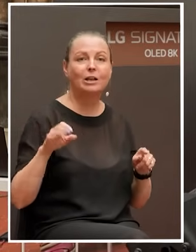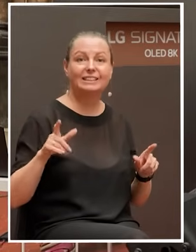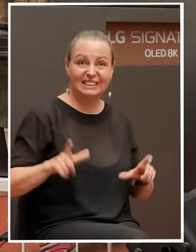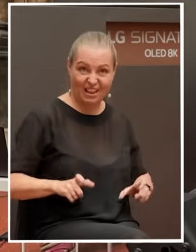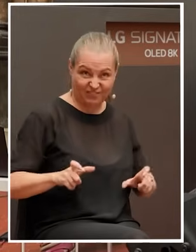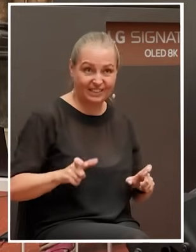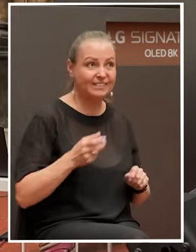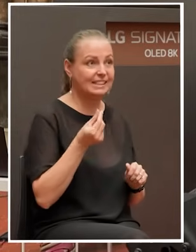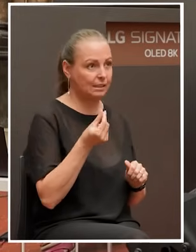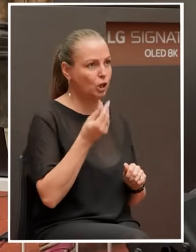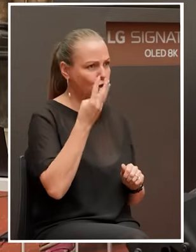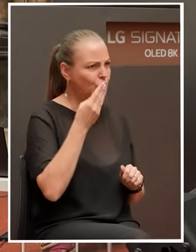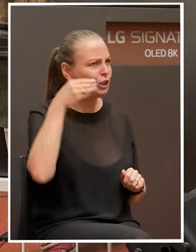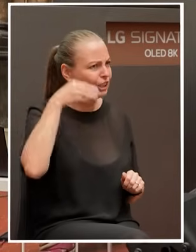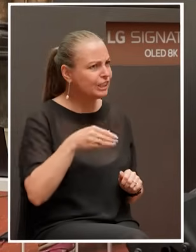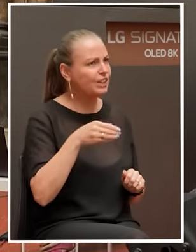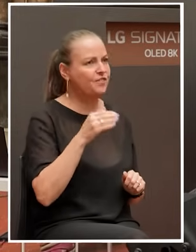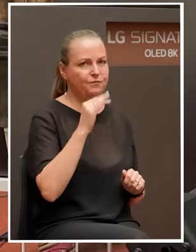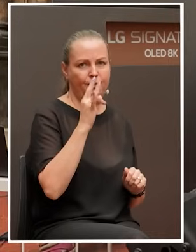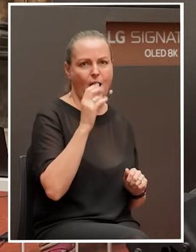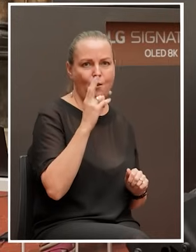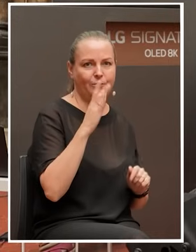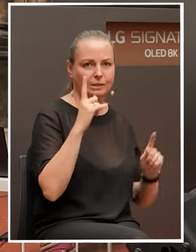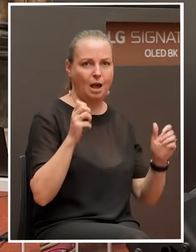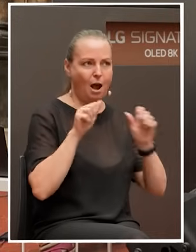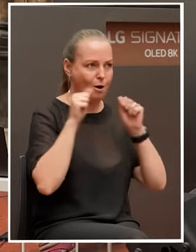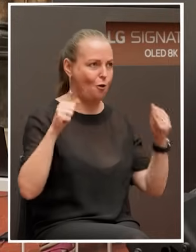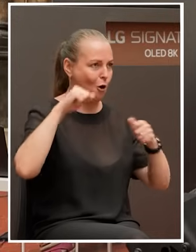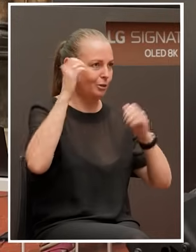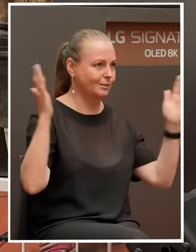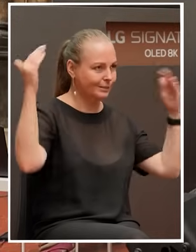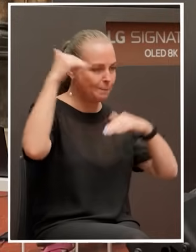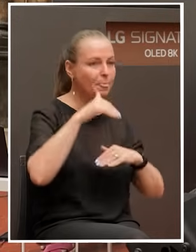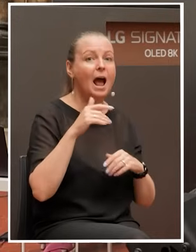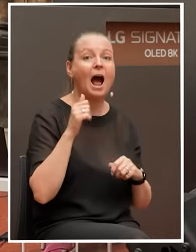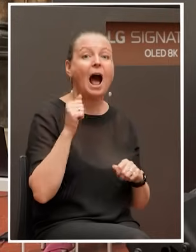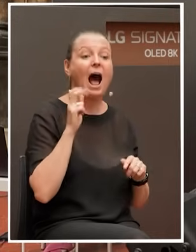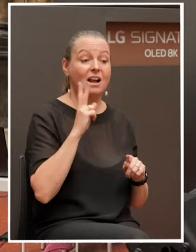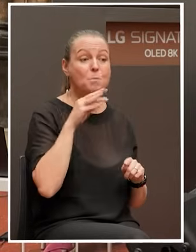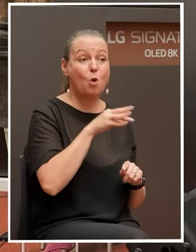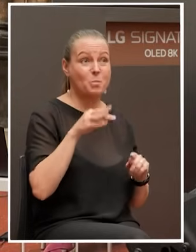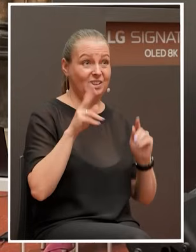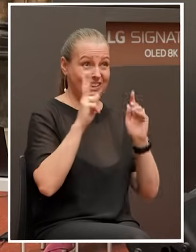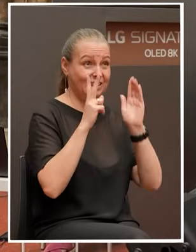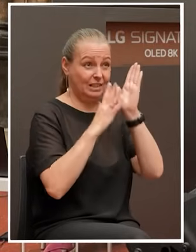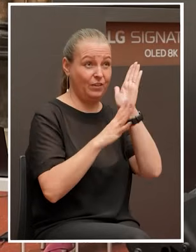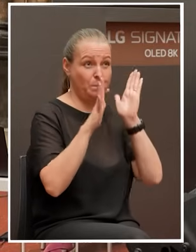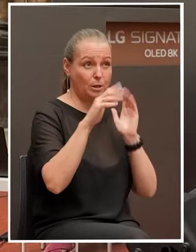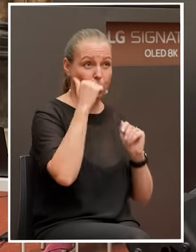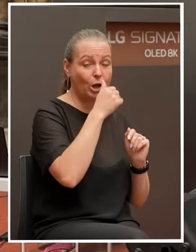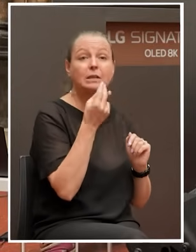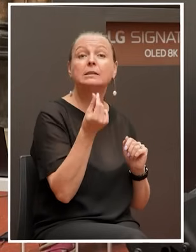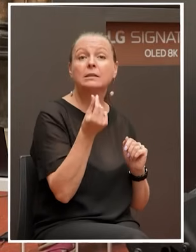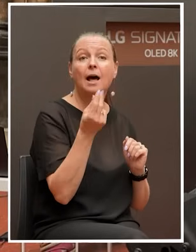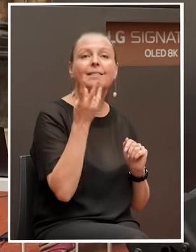завидовал цене в 4000 франков за холст. Надо сказать, что к моменту, о котором я говорю, к 1995 году, цена